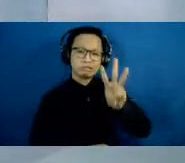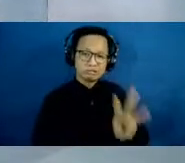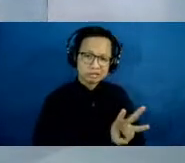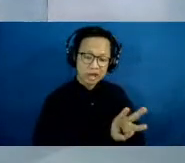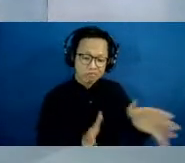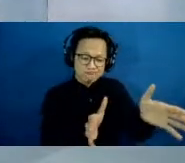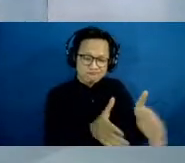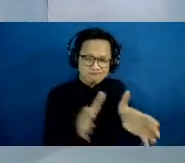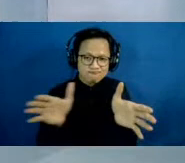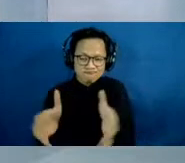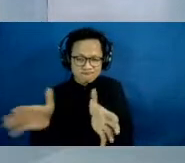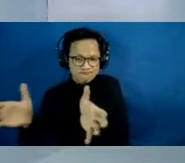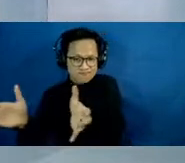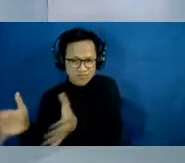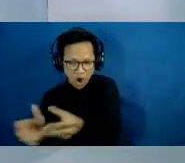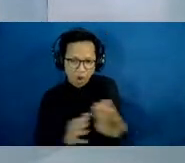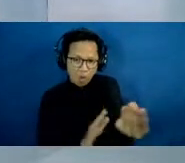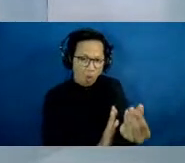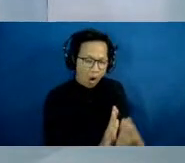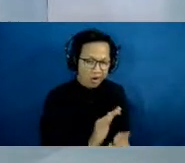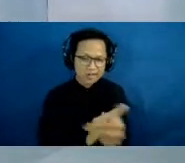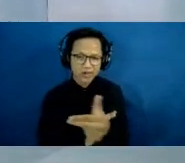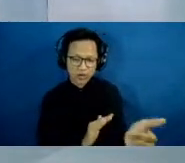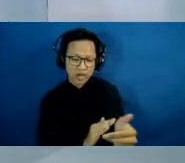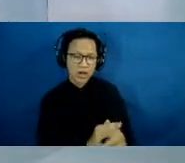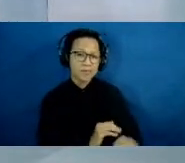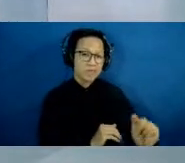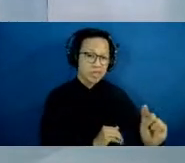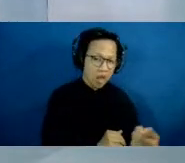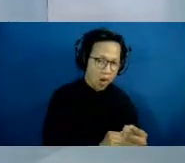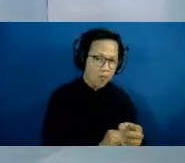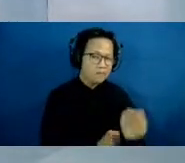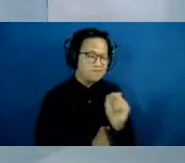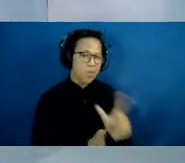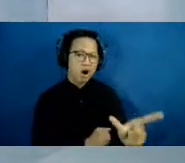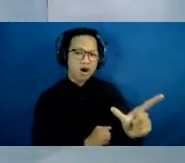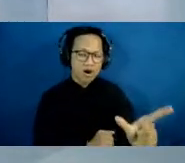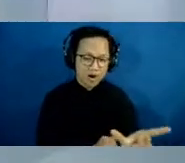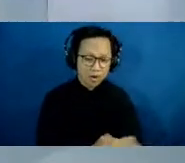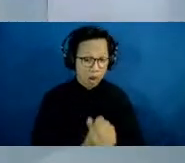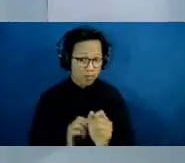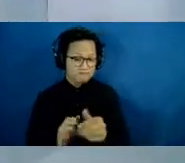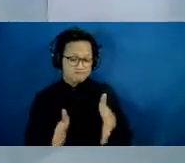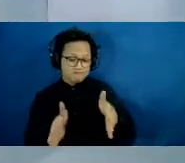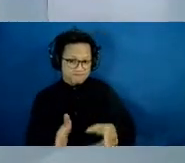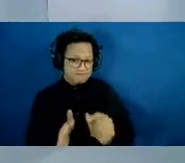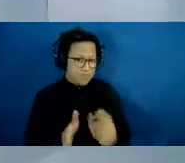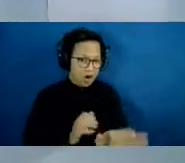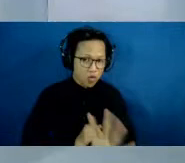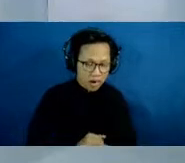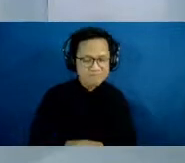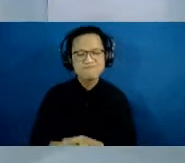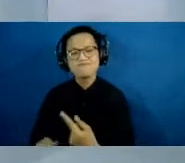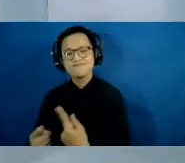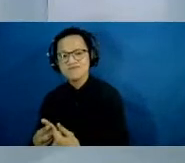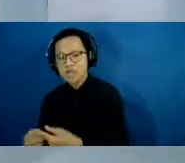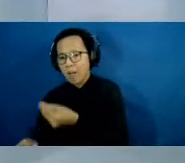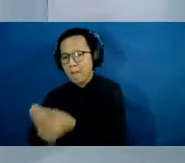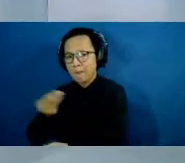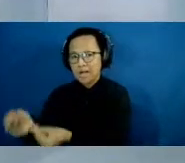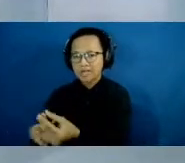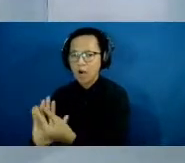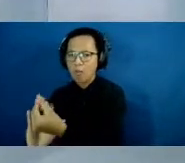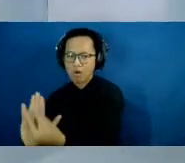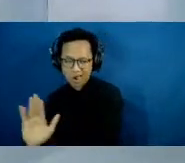sektor jasa keuangan yang ada di Indonesia, yaitu perbankan, industri keuangan non-bank, dan pasar modal. Nah, dari sisi perbankan